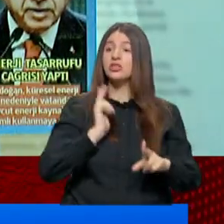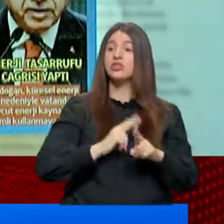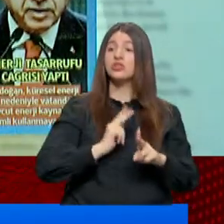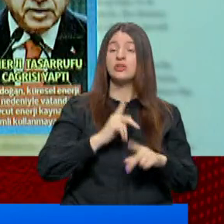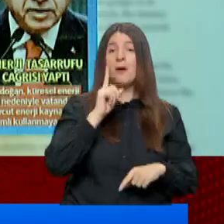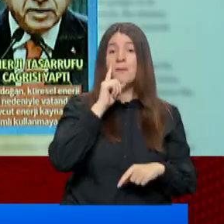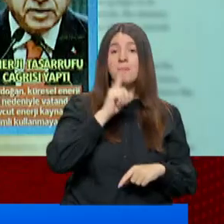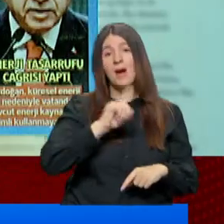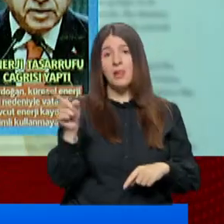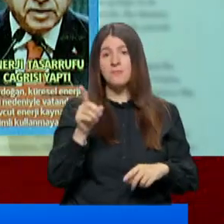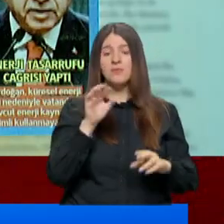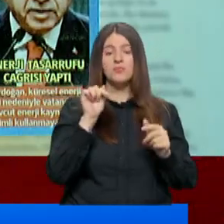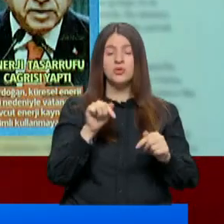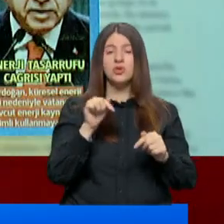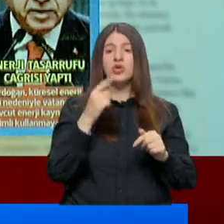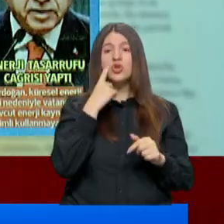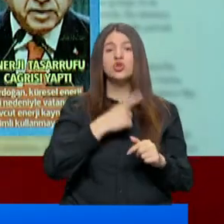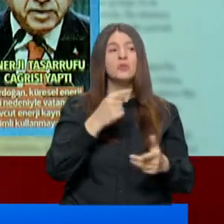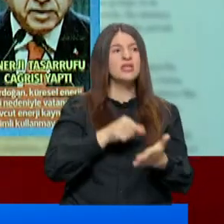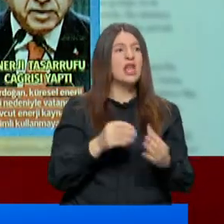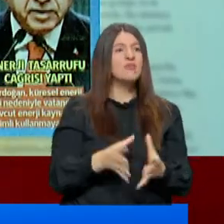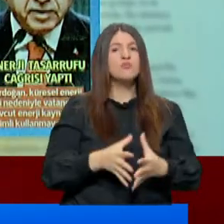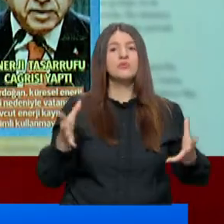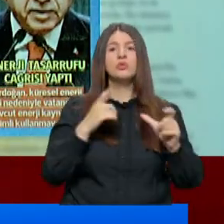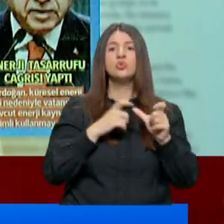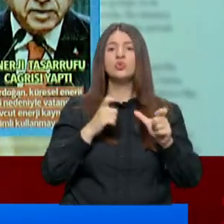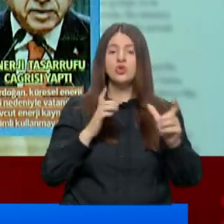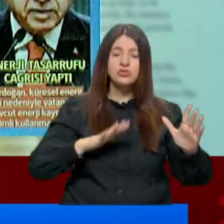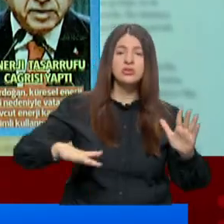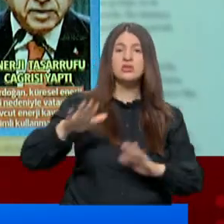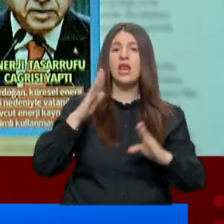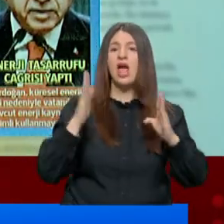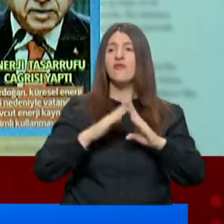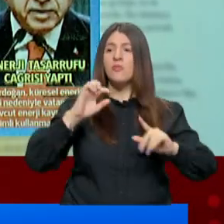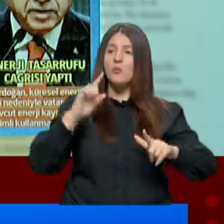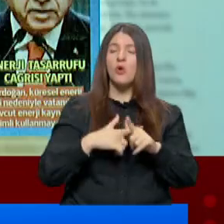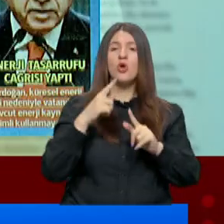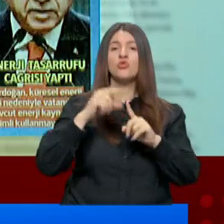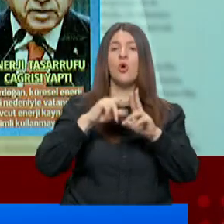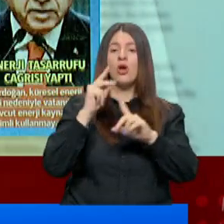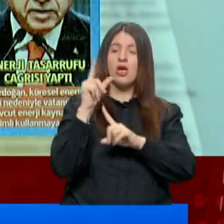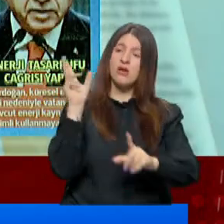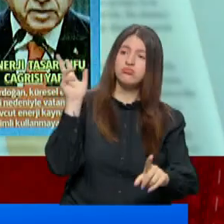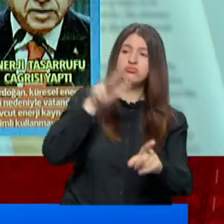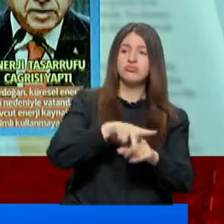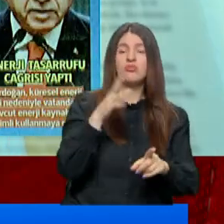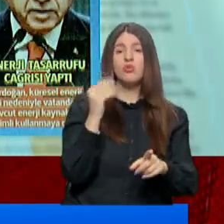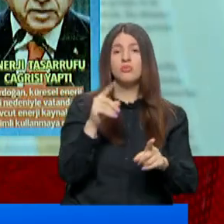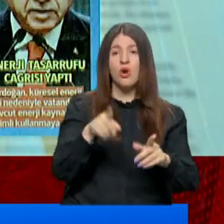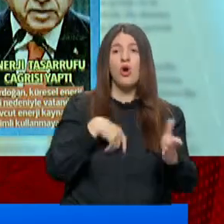bir şekilde bu hani Cumhuriyet tarihinin en büyük sosyal konut projesi, TOKİ'nin dahil olduğu bu proje ve